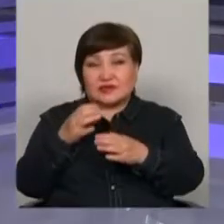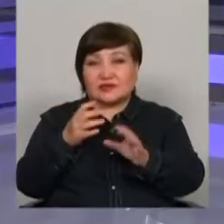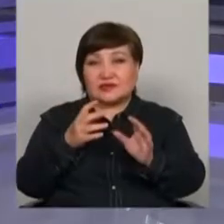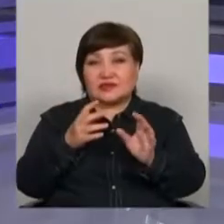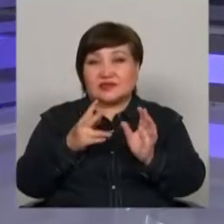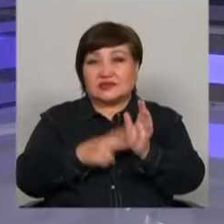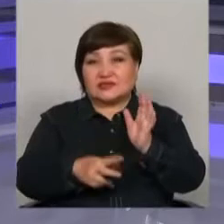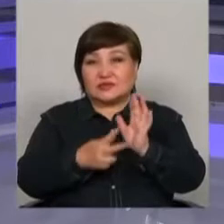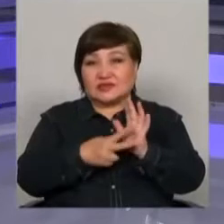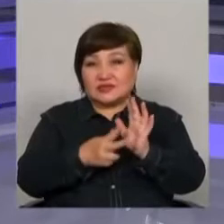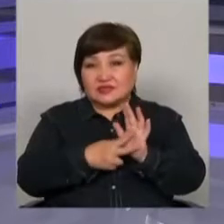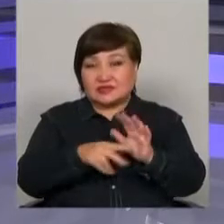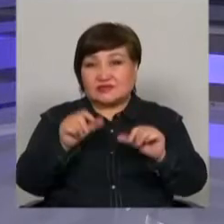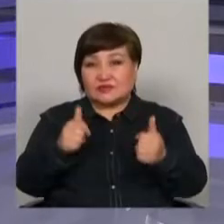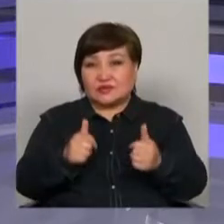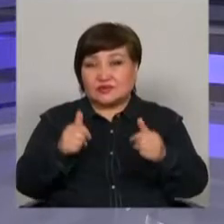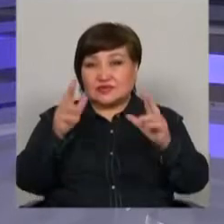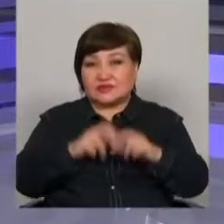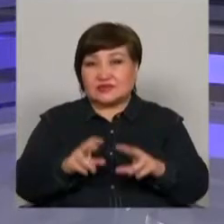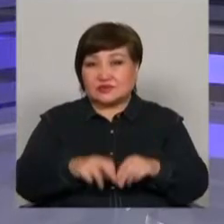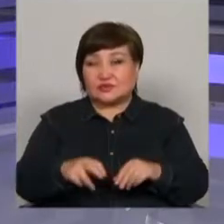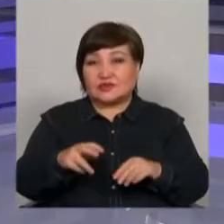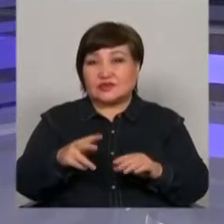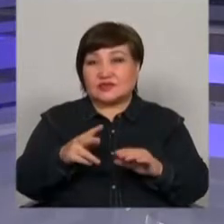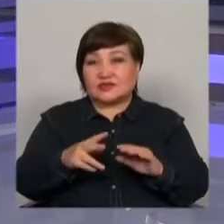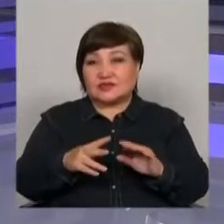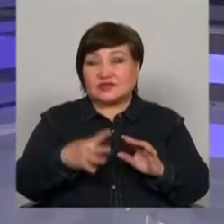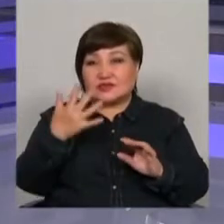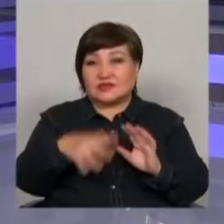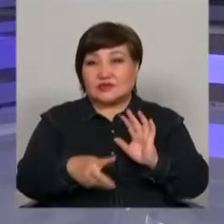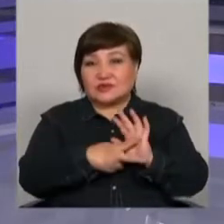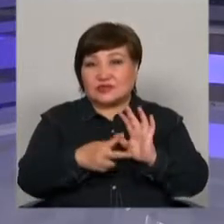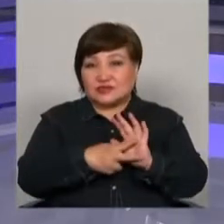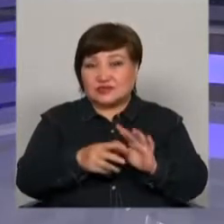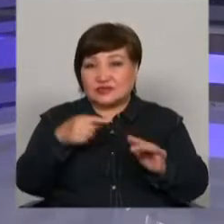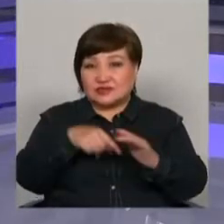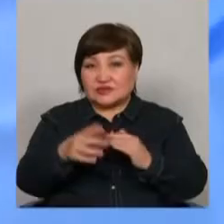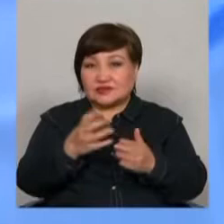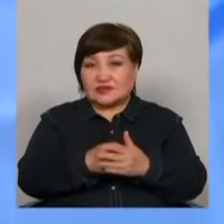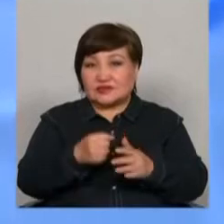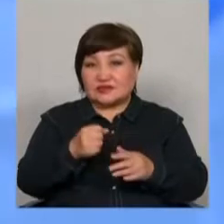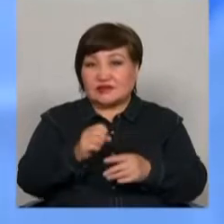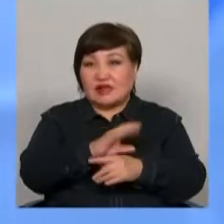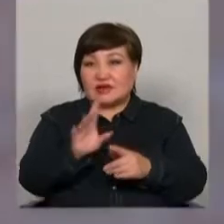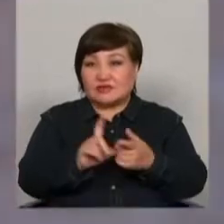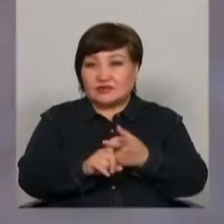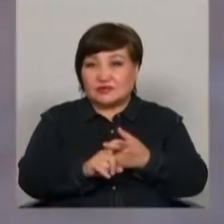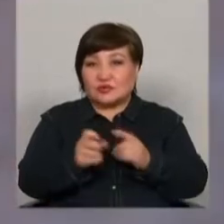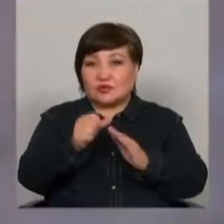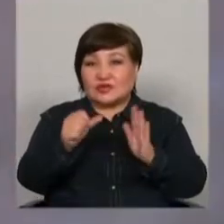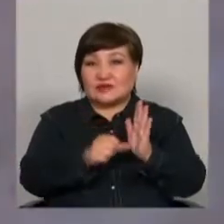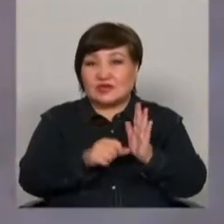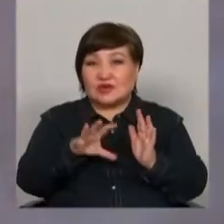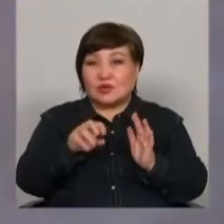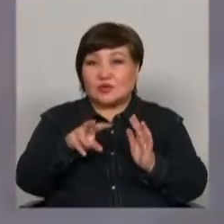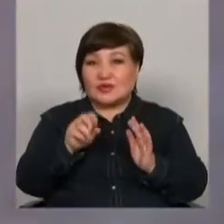тексерді. Соның 58-нің коронавирус болып, соның ішінде 16-сы омикронның жаңа мутацияға